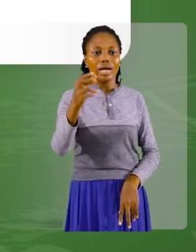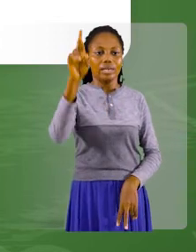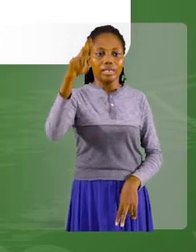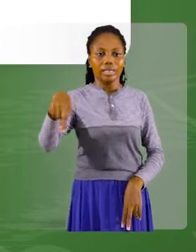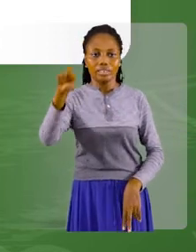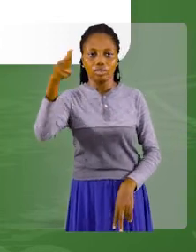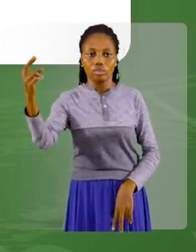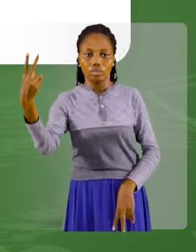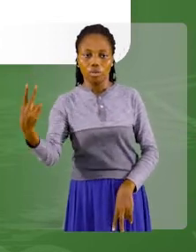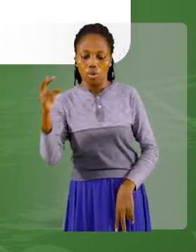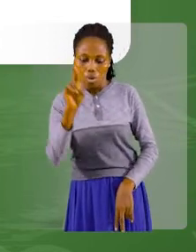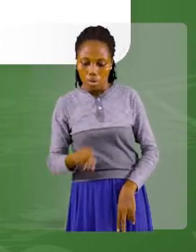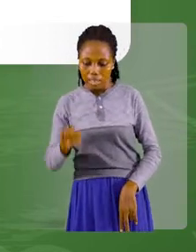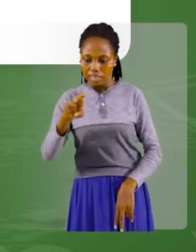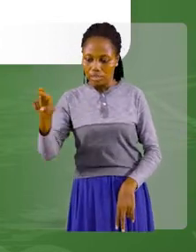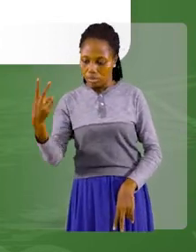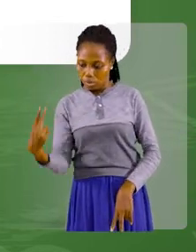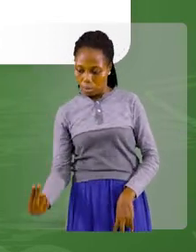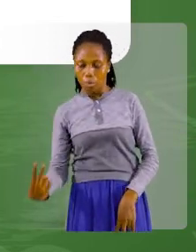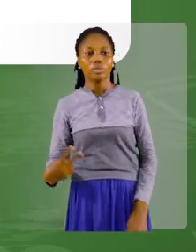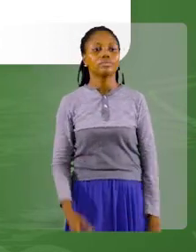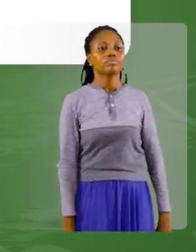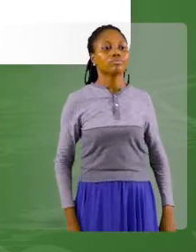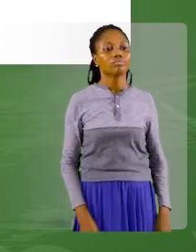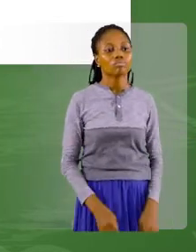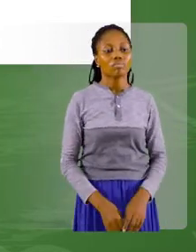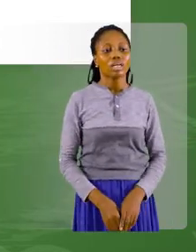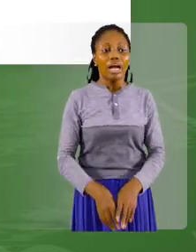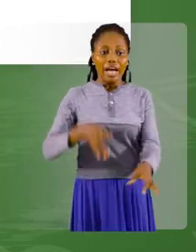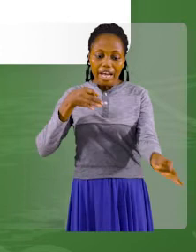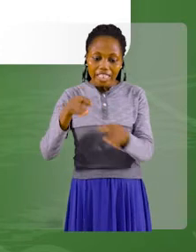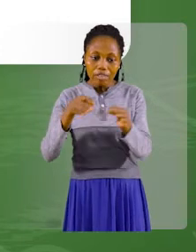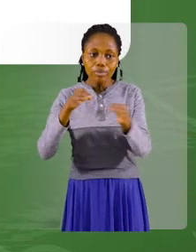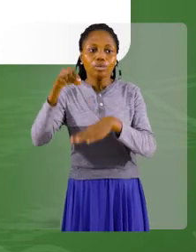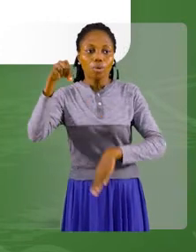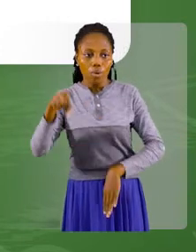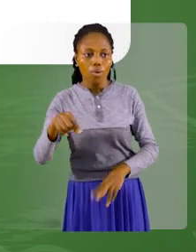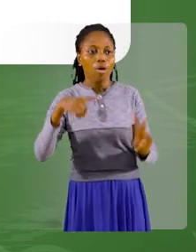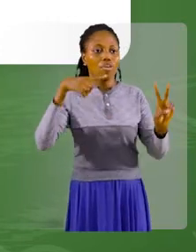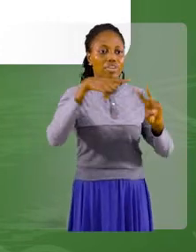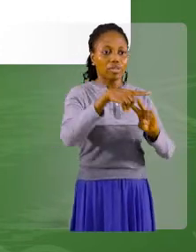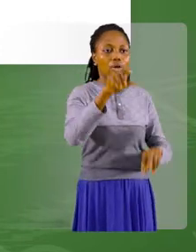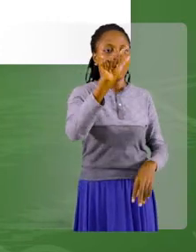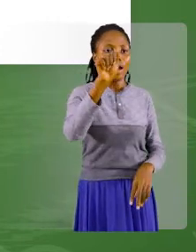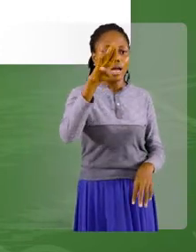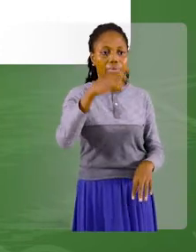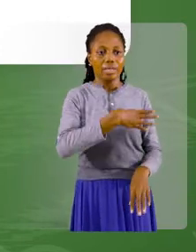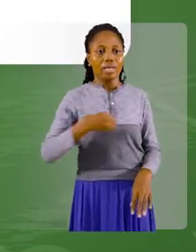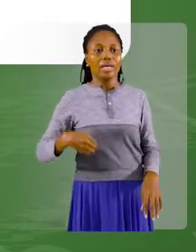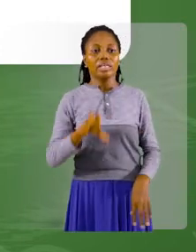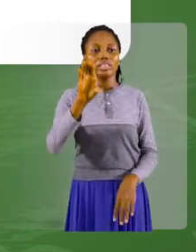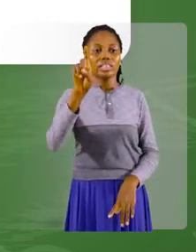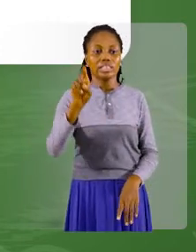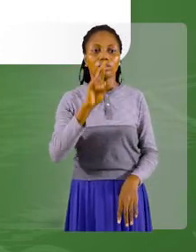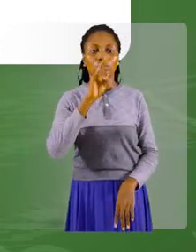2 racines de 2. Justifie que les vecteurs AB et